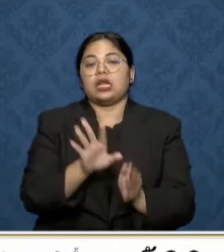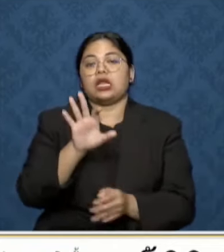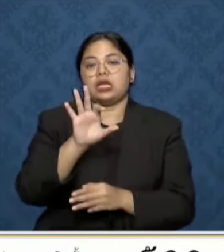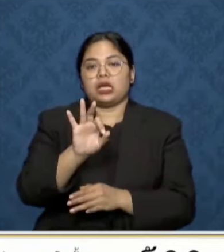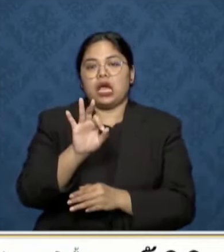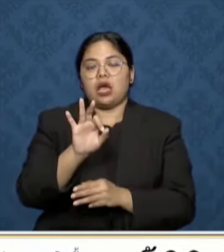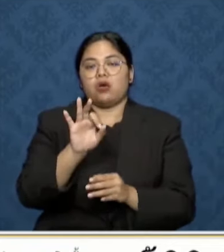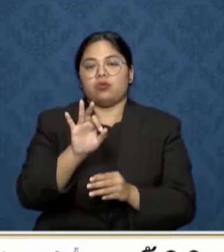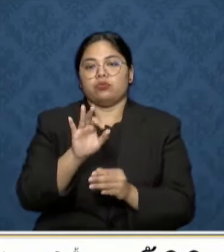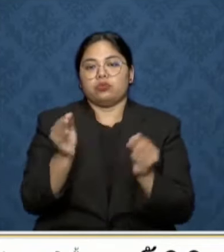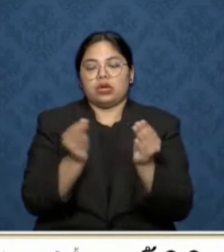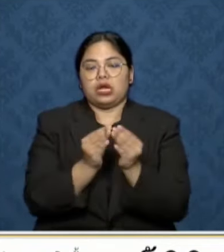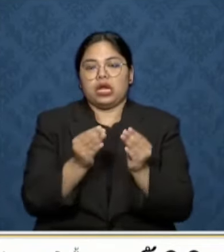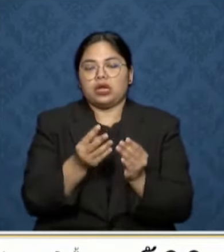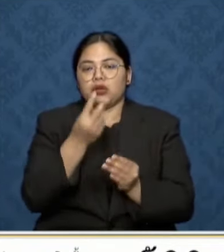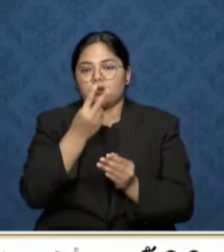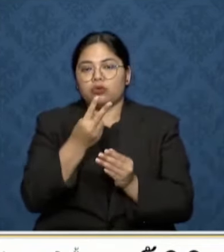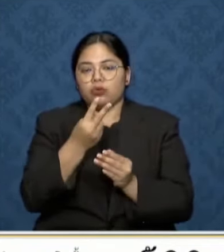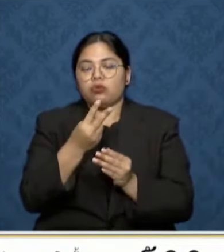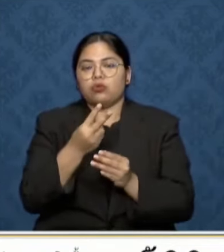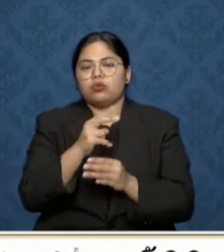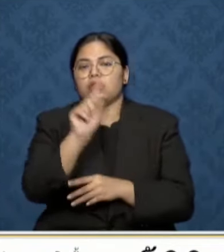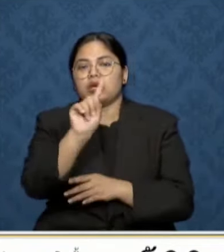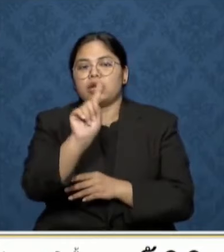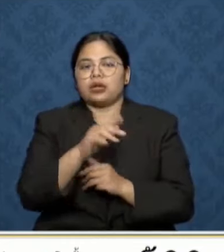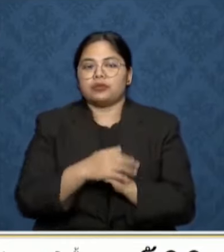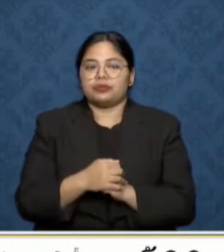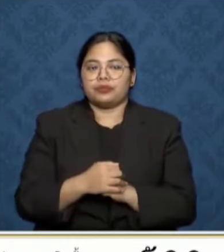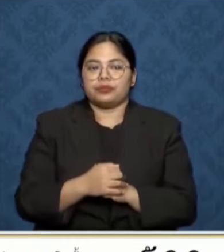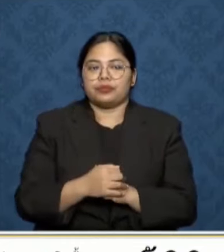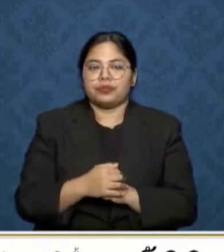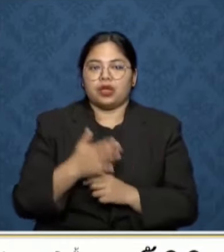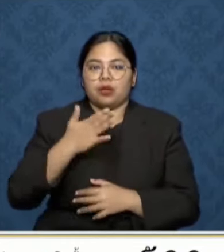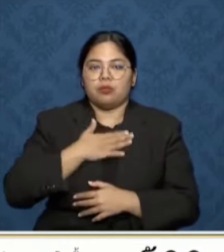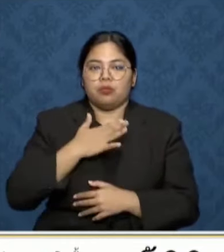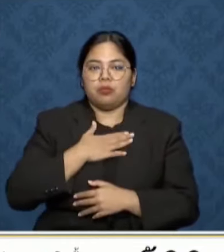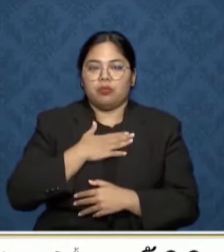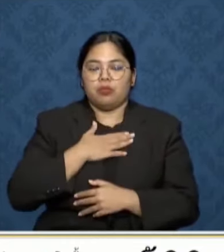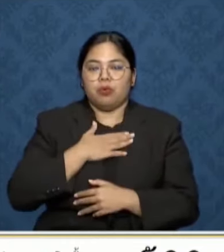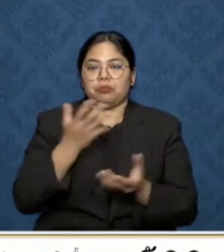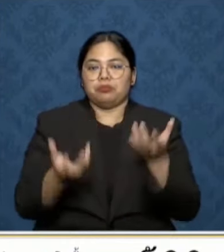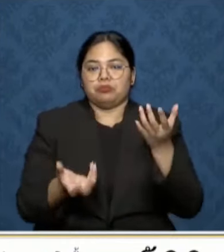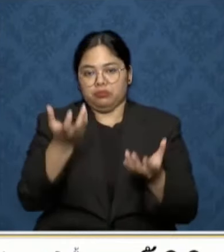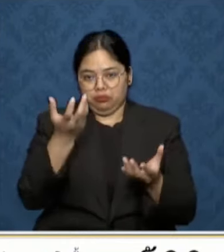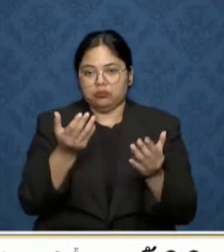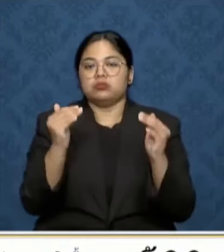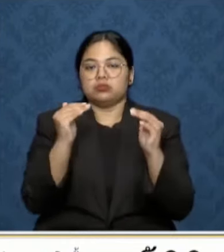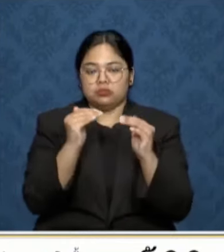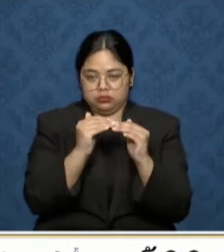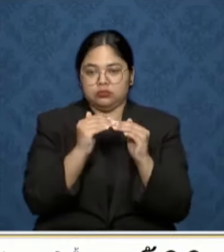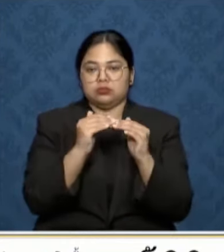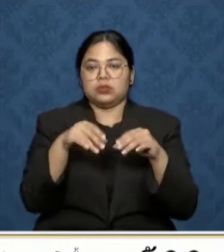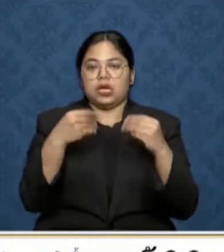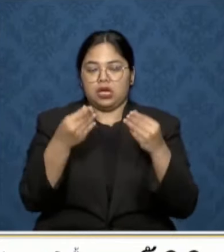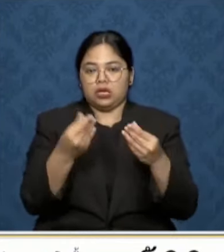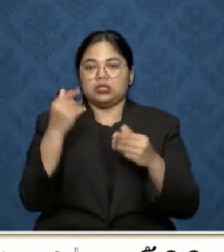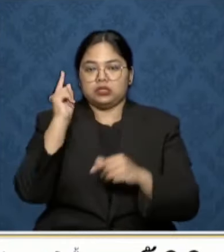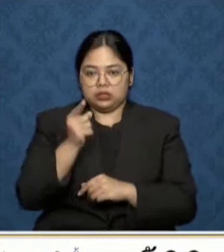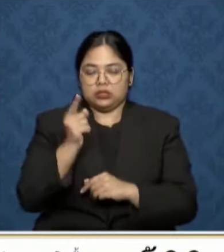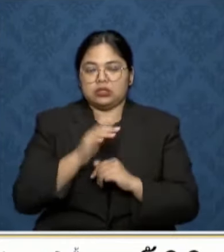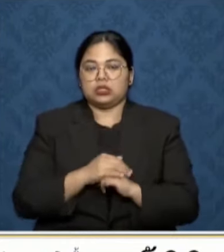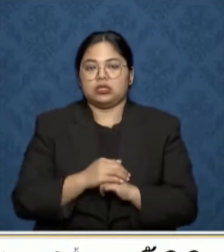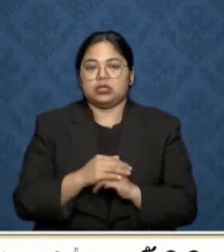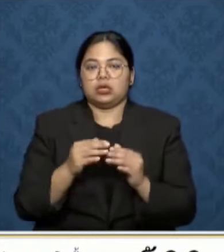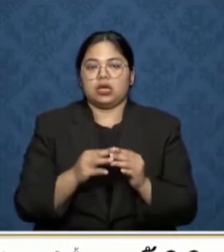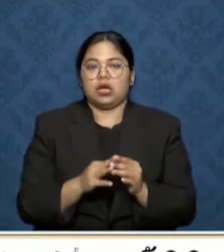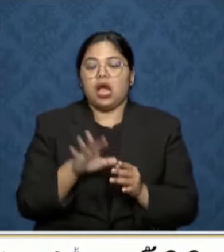น่าตามวจะเปยไ particular choosing theaniอัี้ผมเป็นทำส ท่ประทานสิบข้อ!เก้ขอ